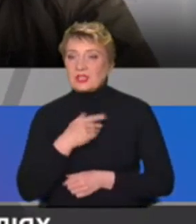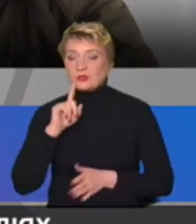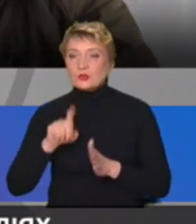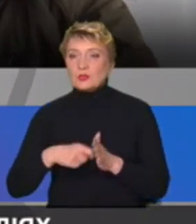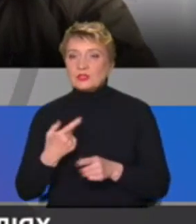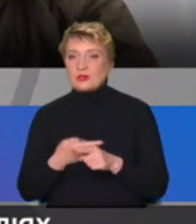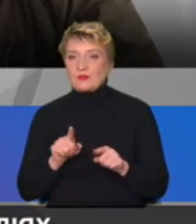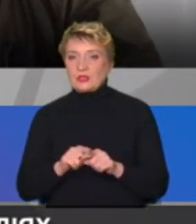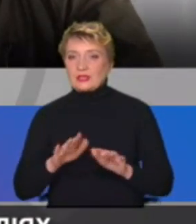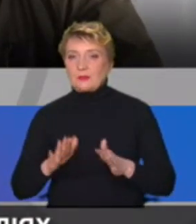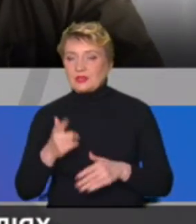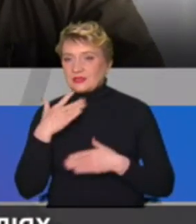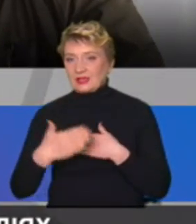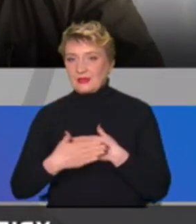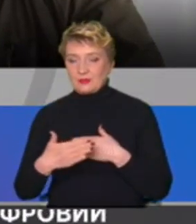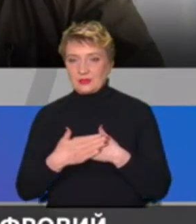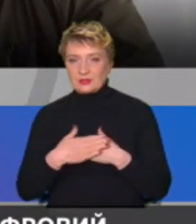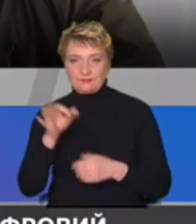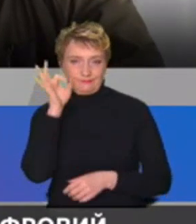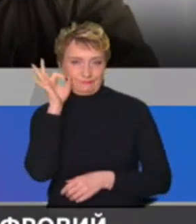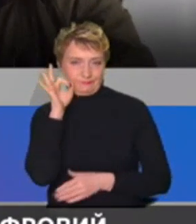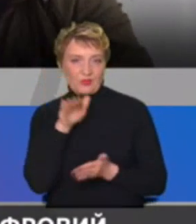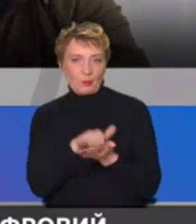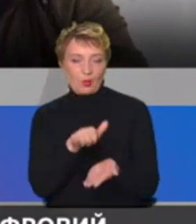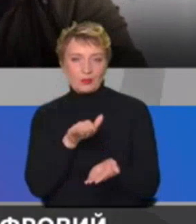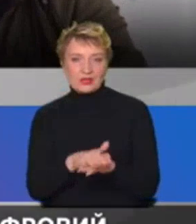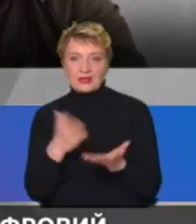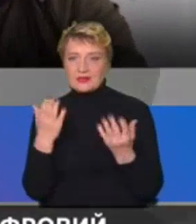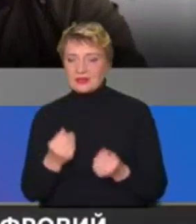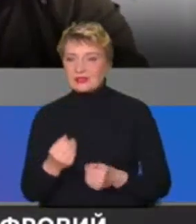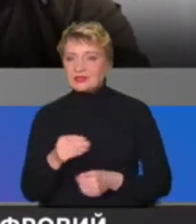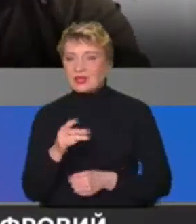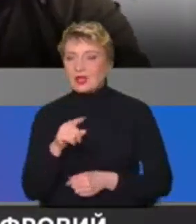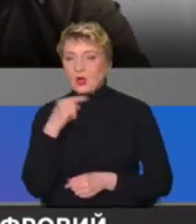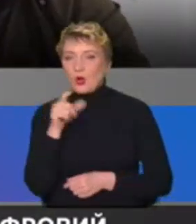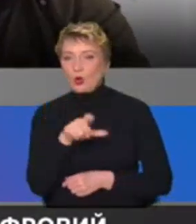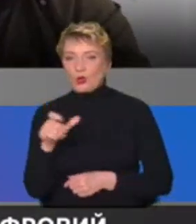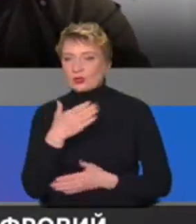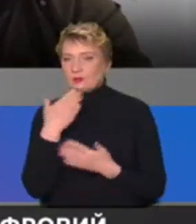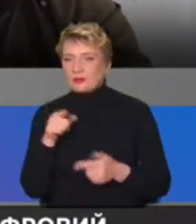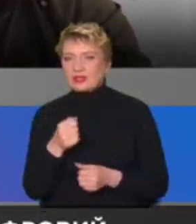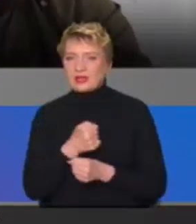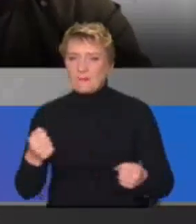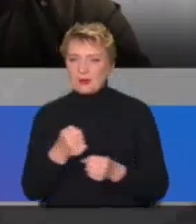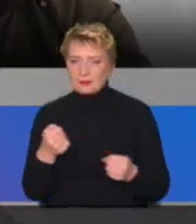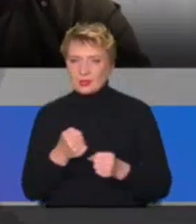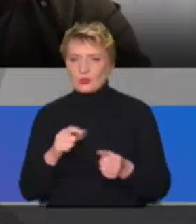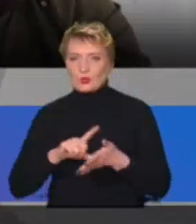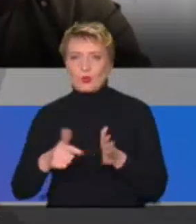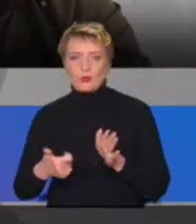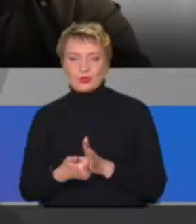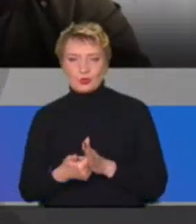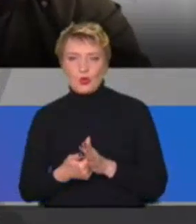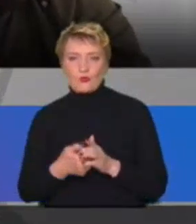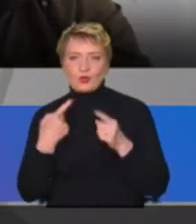з цього приводу? Наближаються поминальні дні, а ми знаємо, що для орків немає нічого святого. Вони мінують і побутову техніку, і іграшки, і